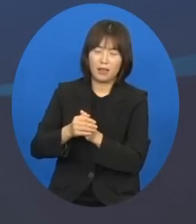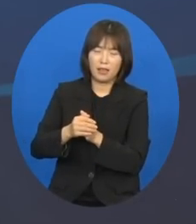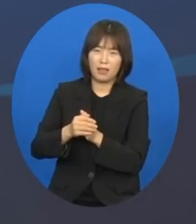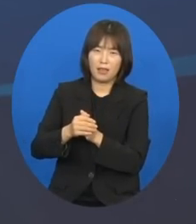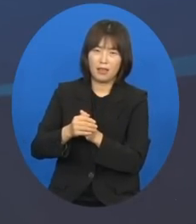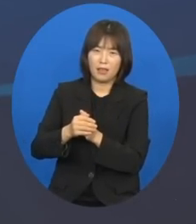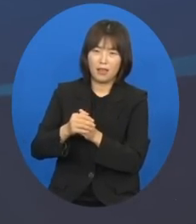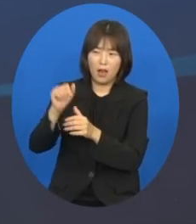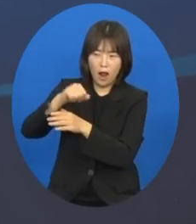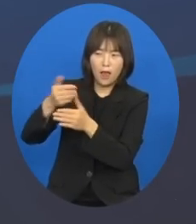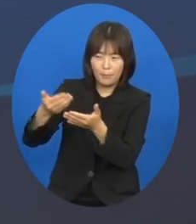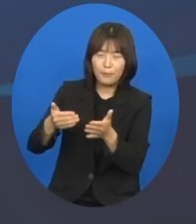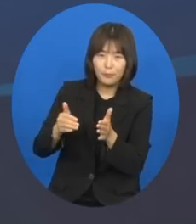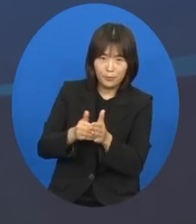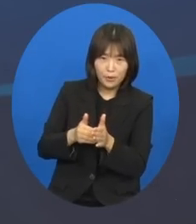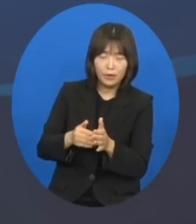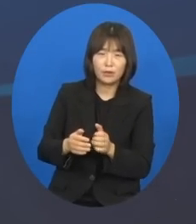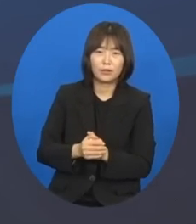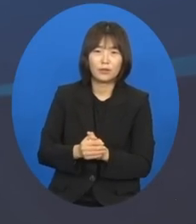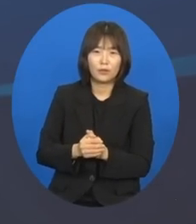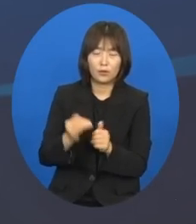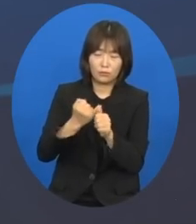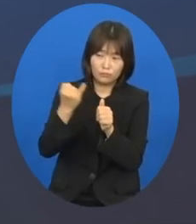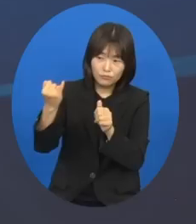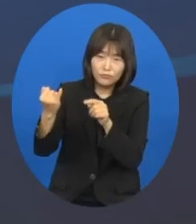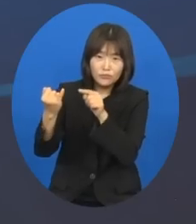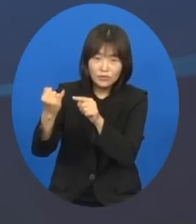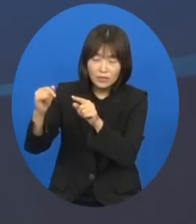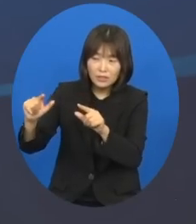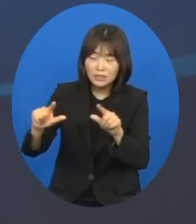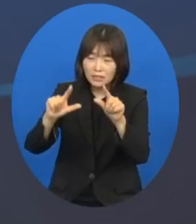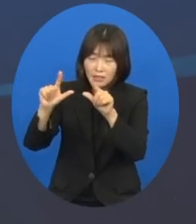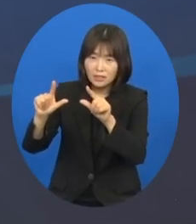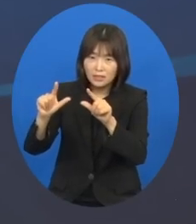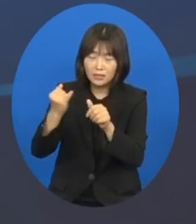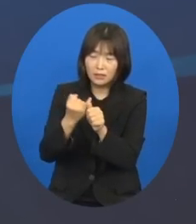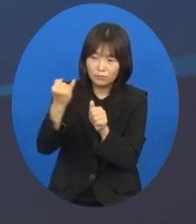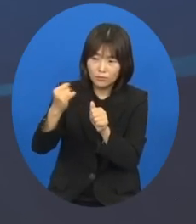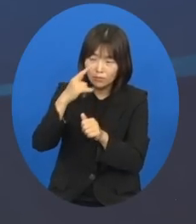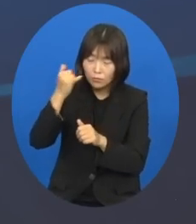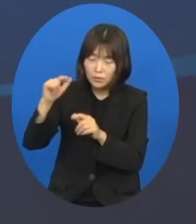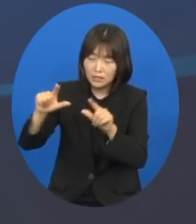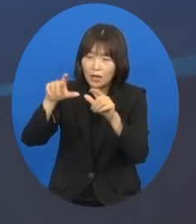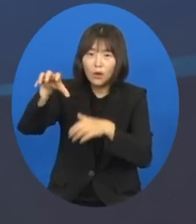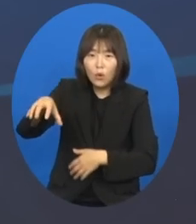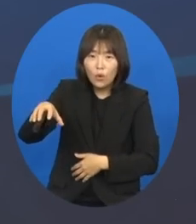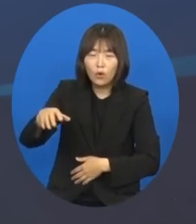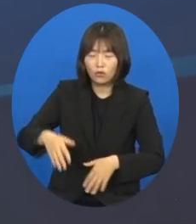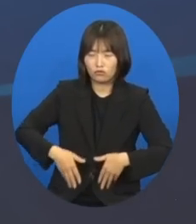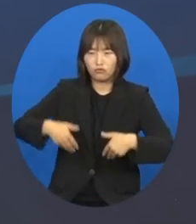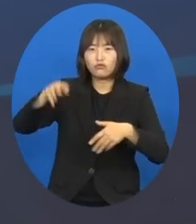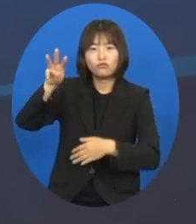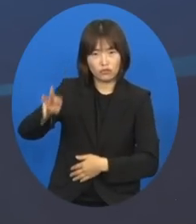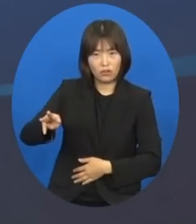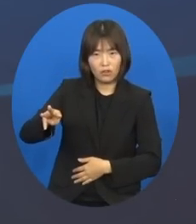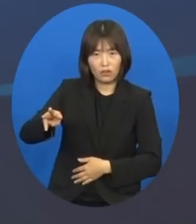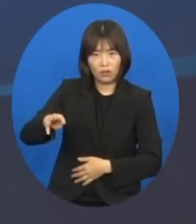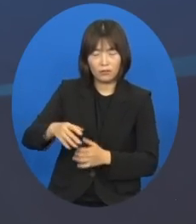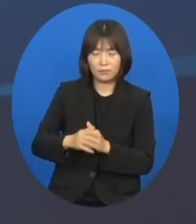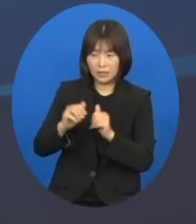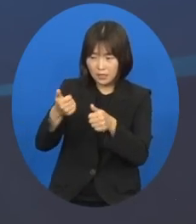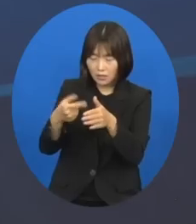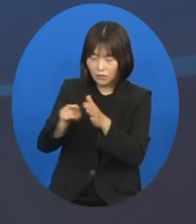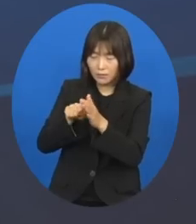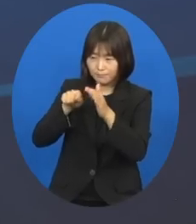장인 장모님 예비 장인 장모님 사시는 내가 춘천인데 인사드리러 갔더니만 저희 장모님이 저를 보시자마자